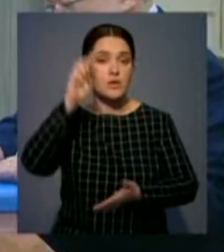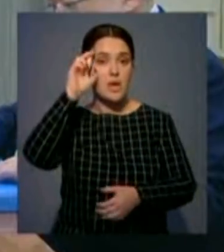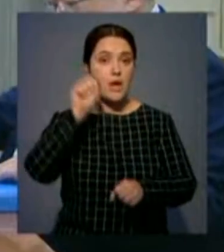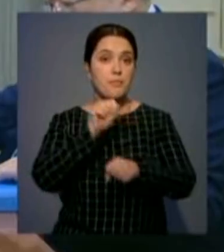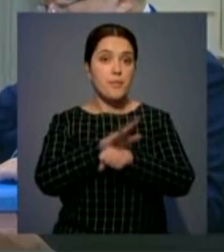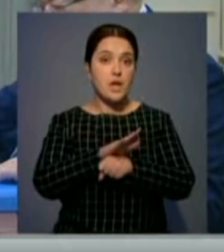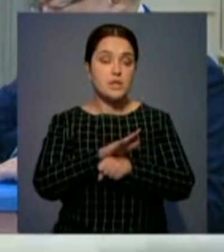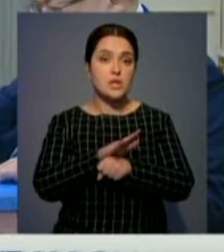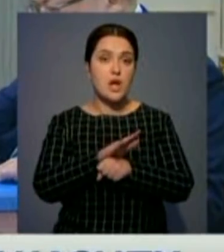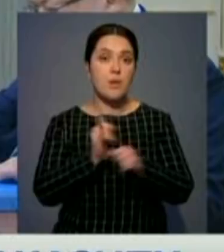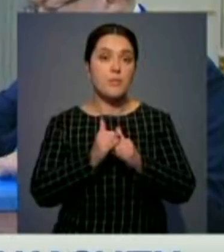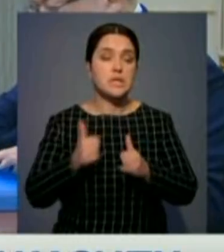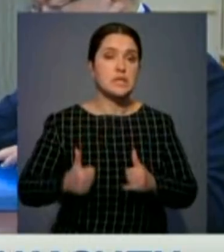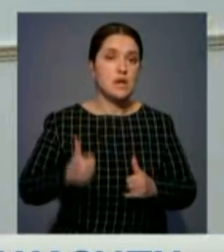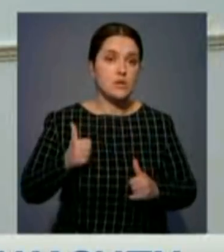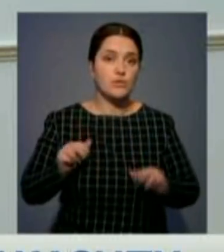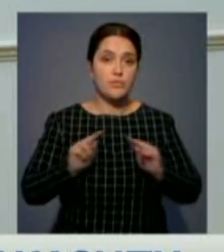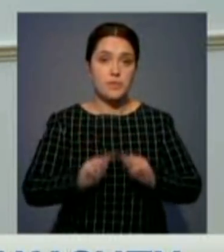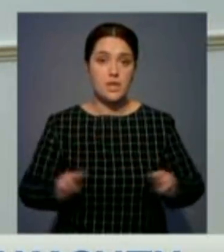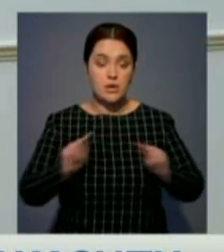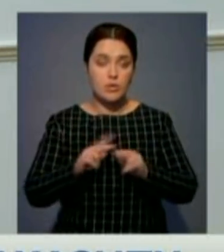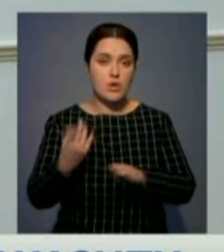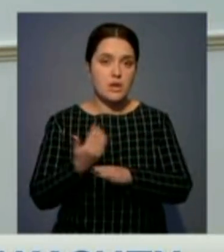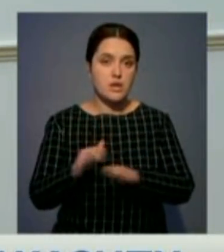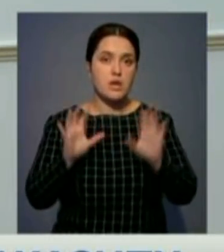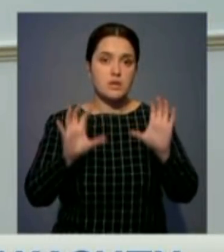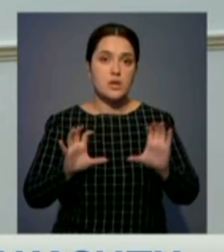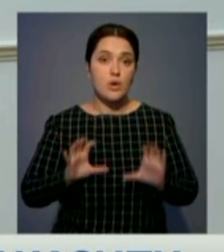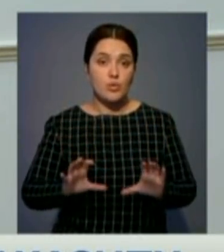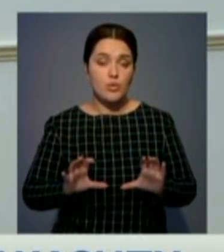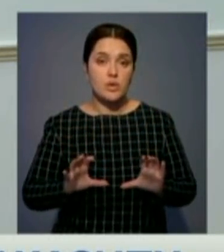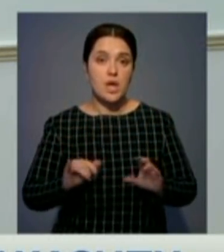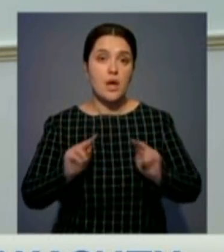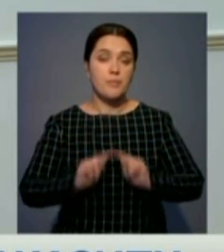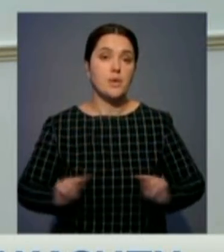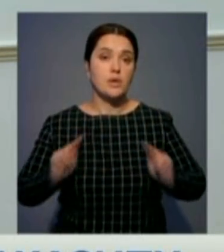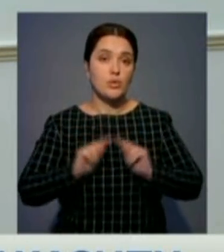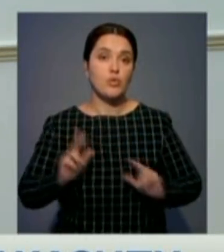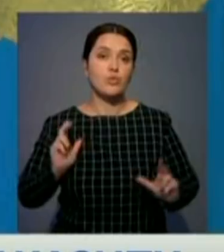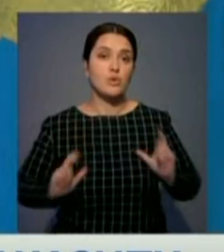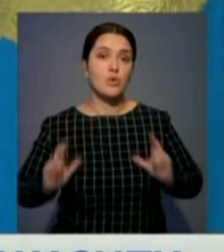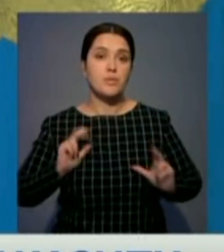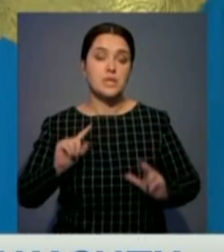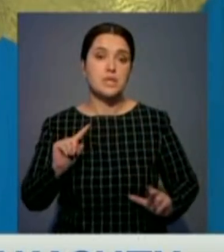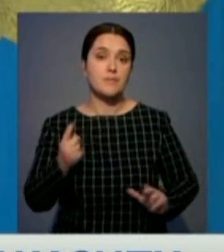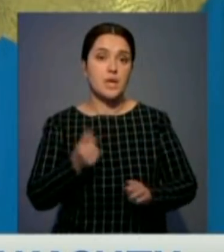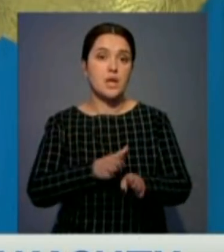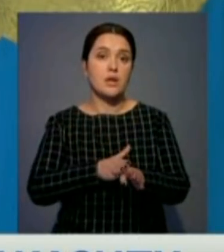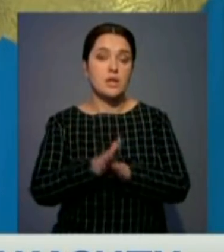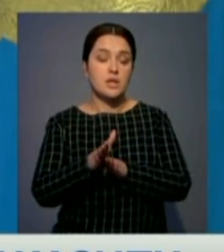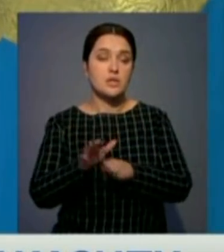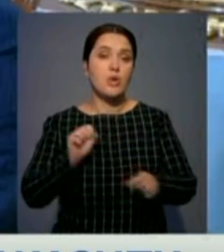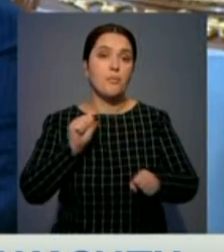поручил повысить статус педагога, принять отдельный закон. Соответственно, педагогический университет будет одним из